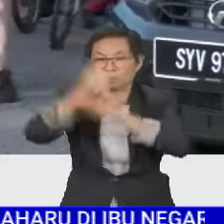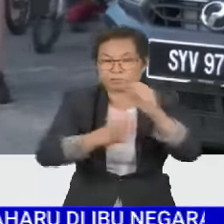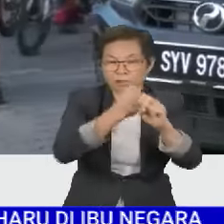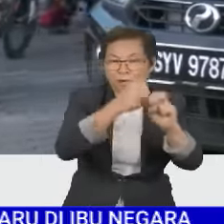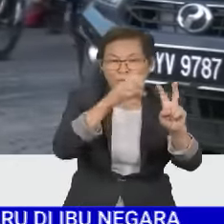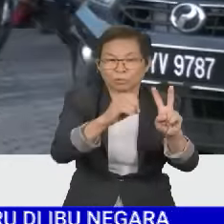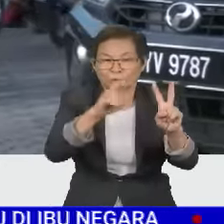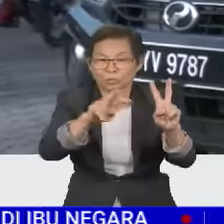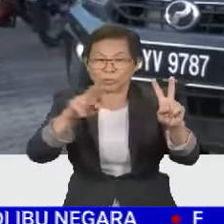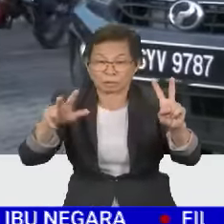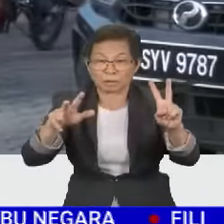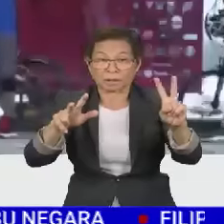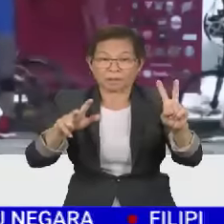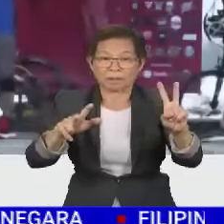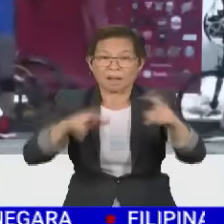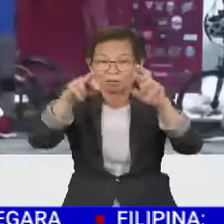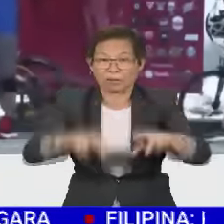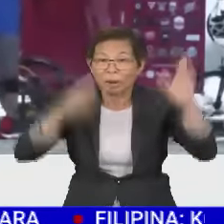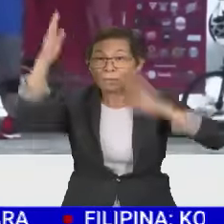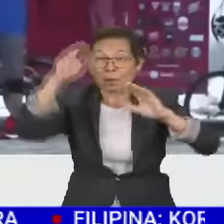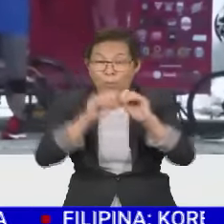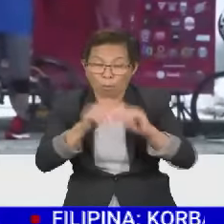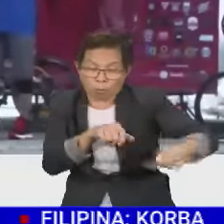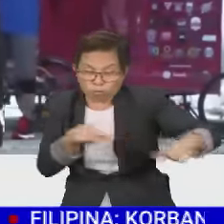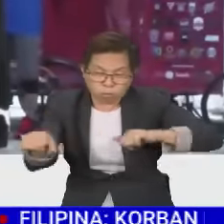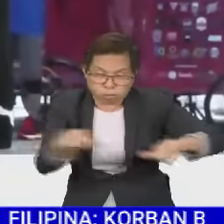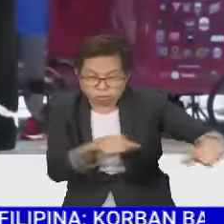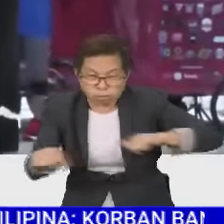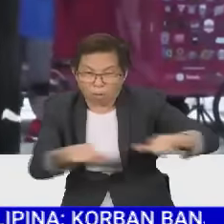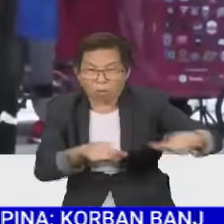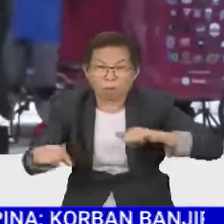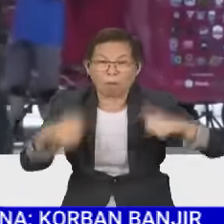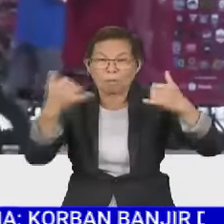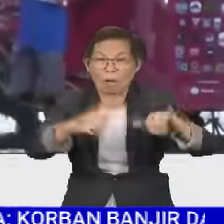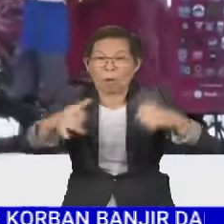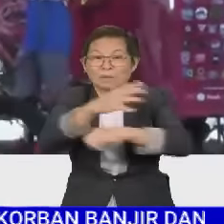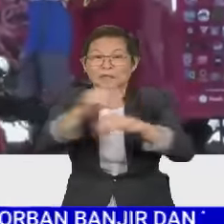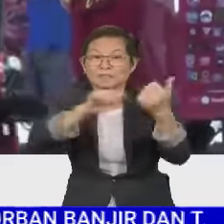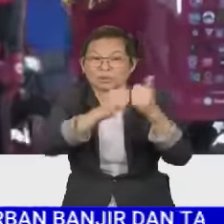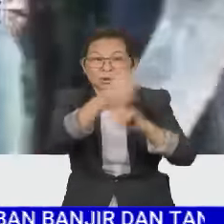2023 ini rakyat Malaysia akan lebih aktif dalam menjalani activity